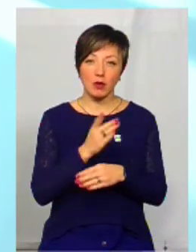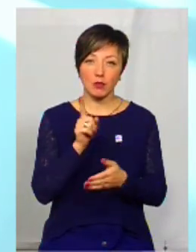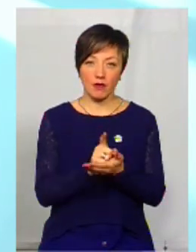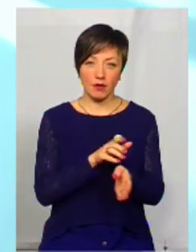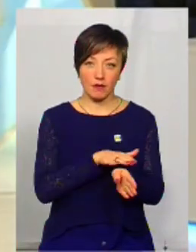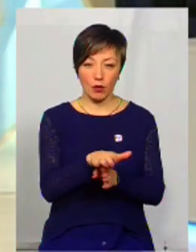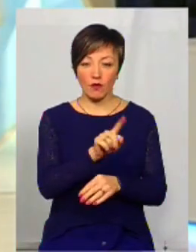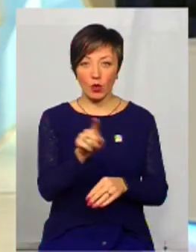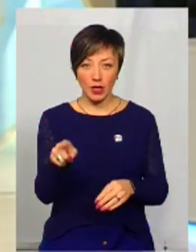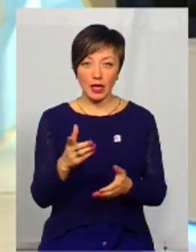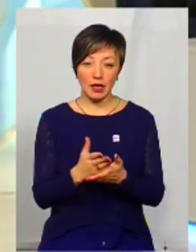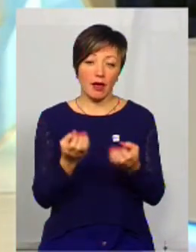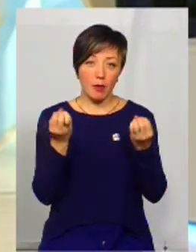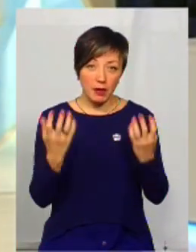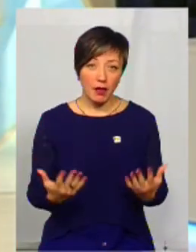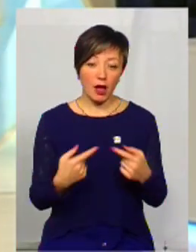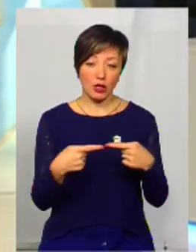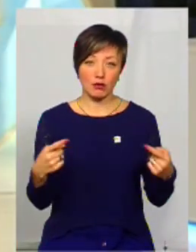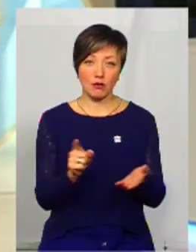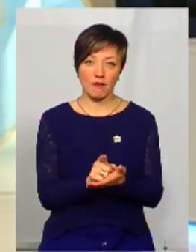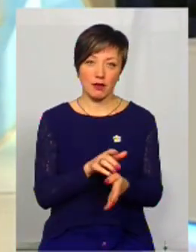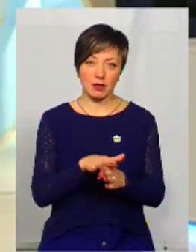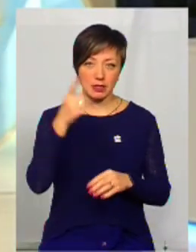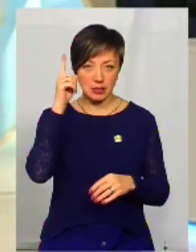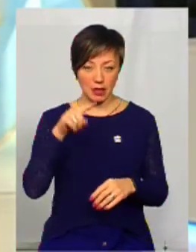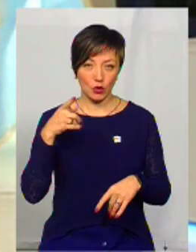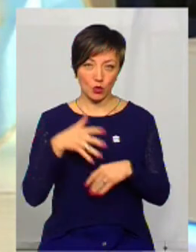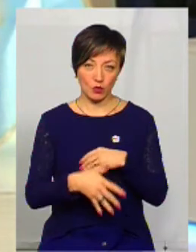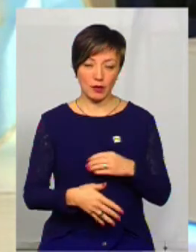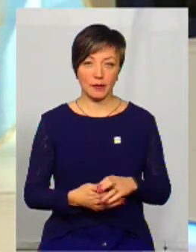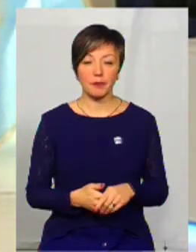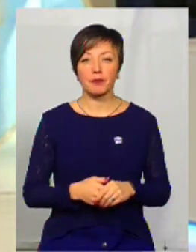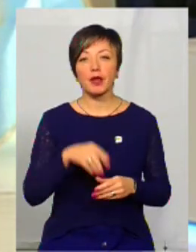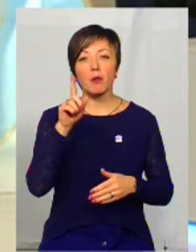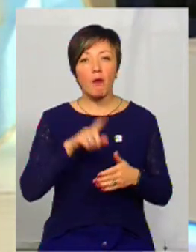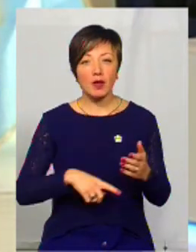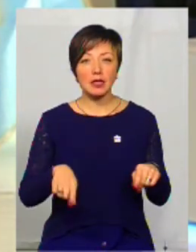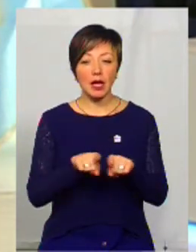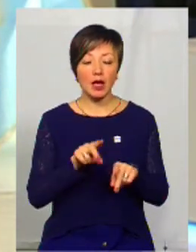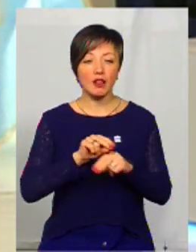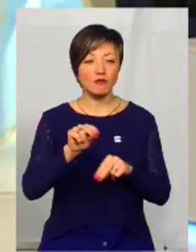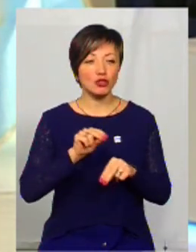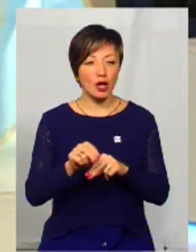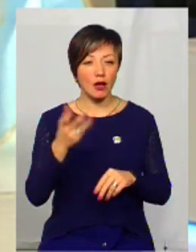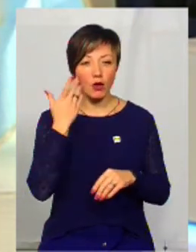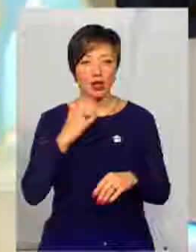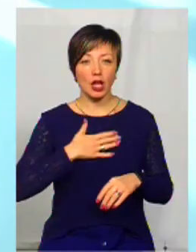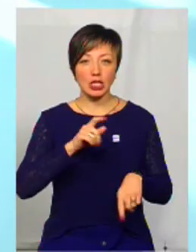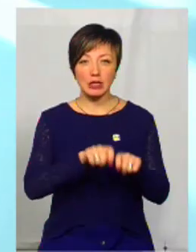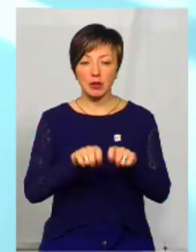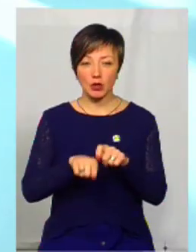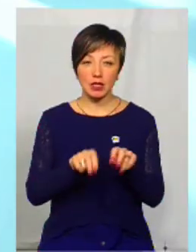повинні дотримуватися вони, і є такі елементарні речі, які вони повинні знати і розуміти. Повірте, на таких навчаннях, коли наші